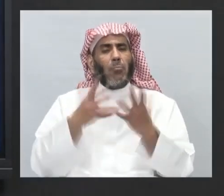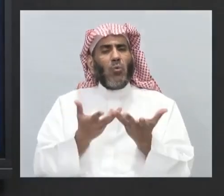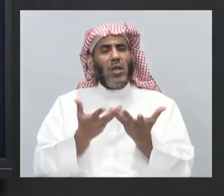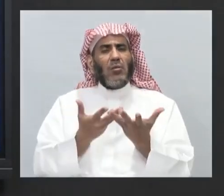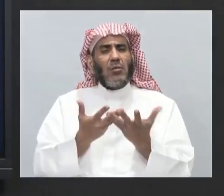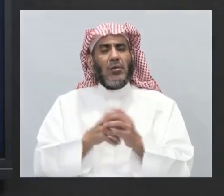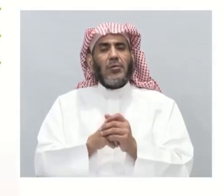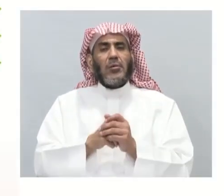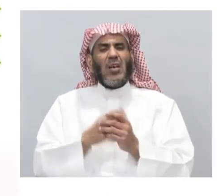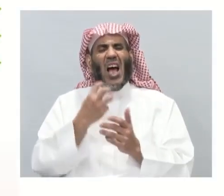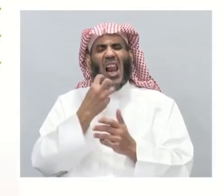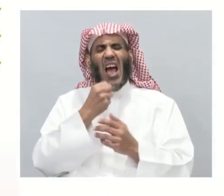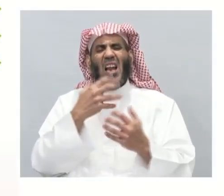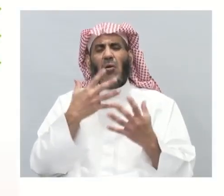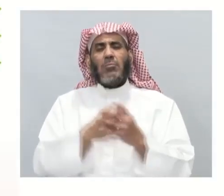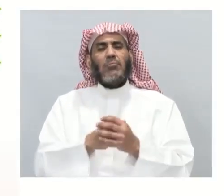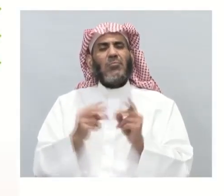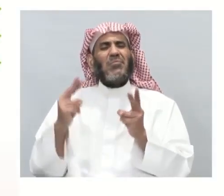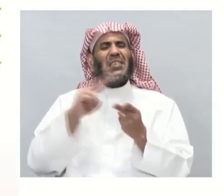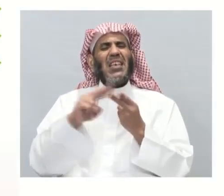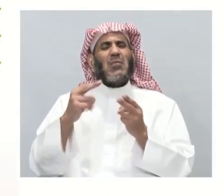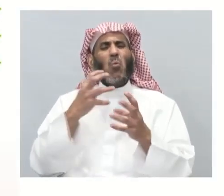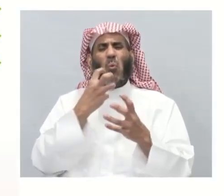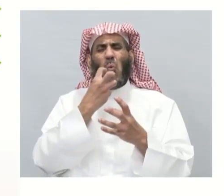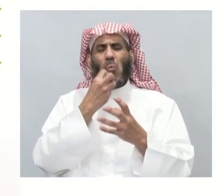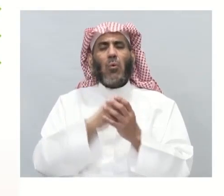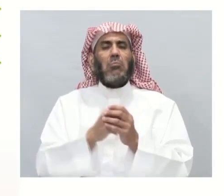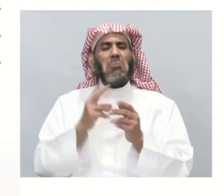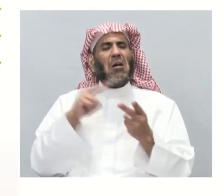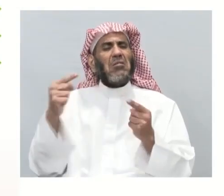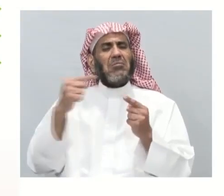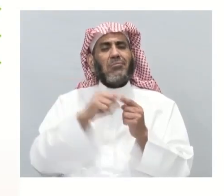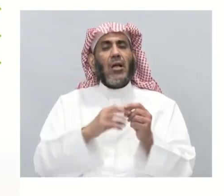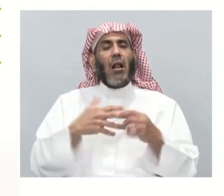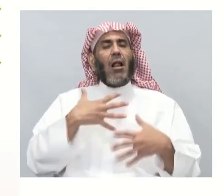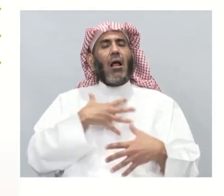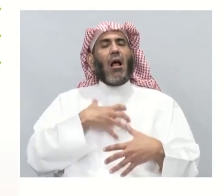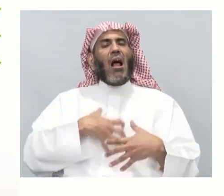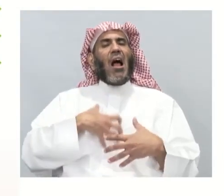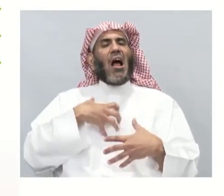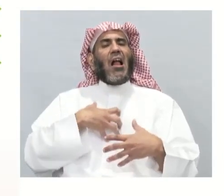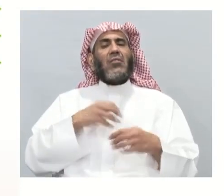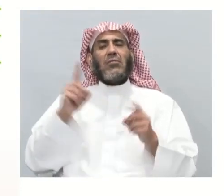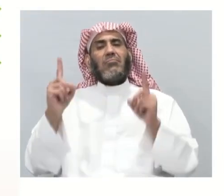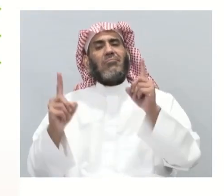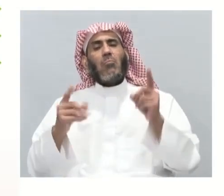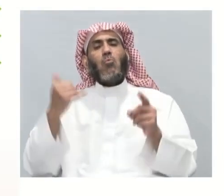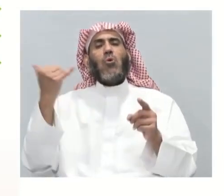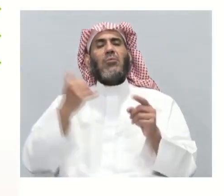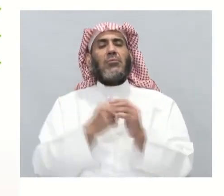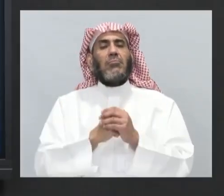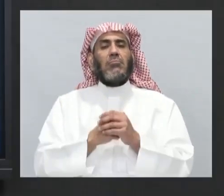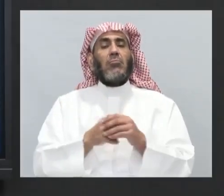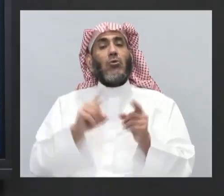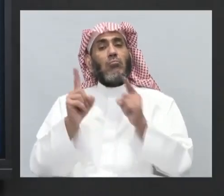يحدث ايضا الخلل في قضيه ايصال الرساله اخيرا الحال النفسيه لطرفي الاتصال هذه مهمه جدا